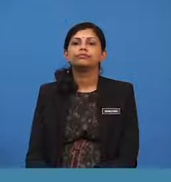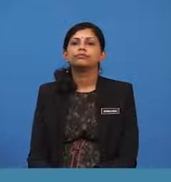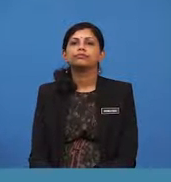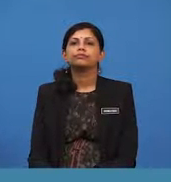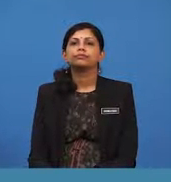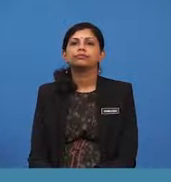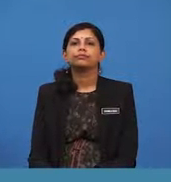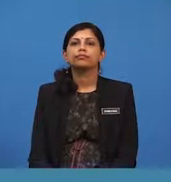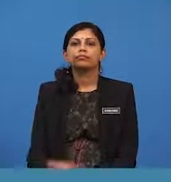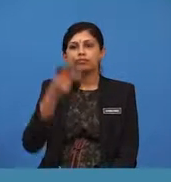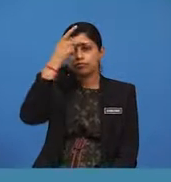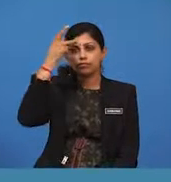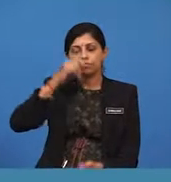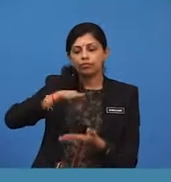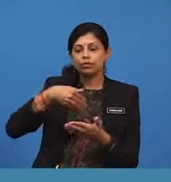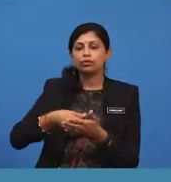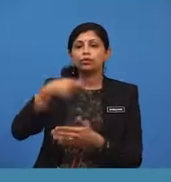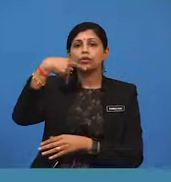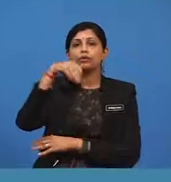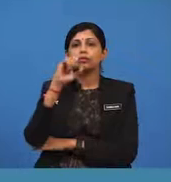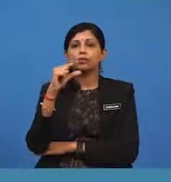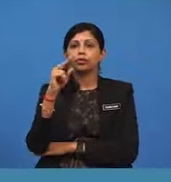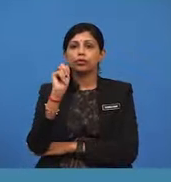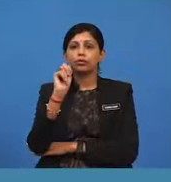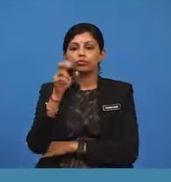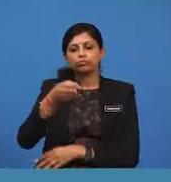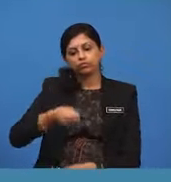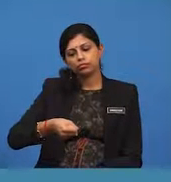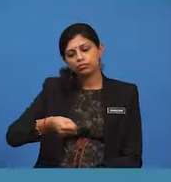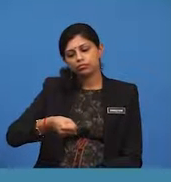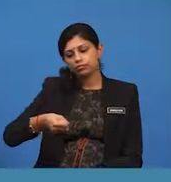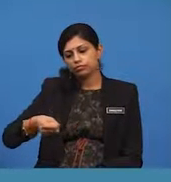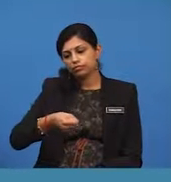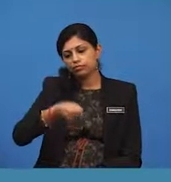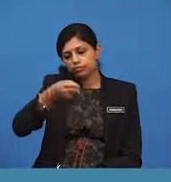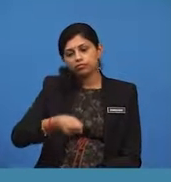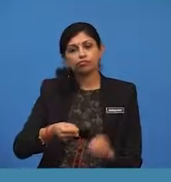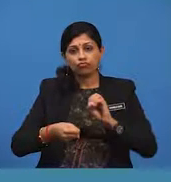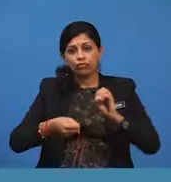di dalam solenoid, masih lagi jarum galvanometer tidak terpesong.